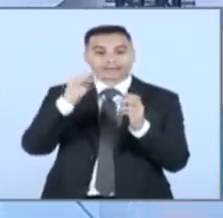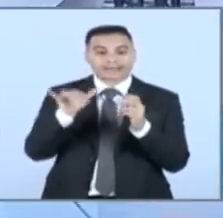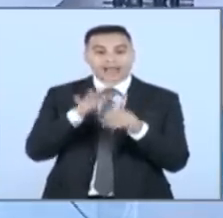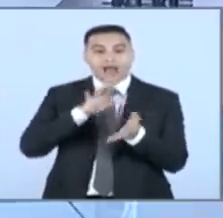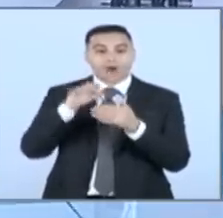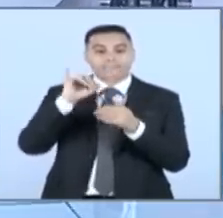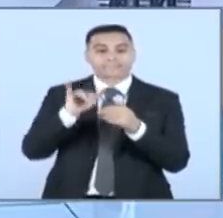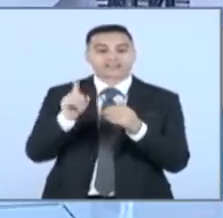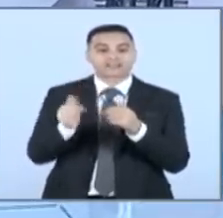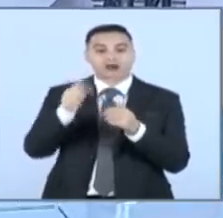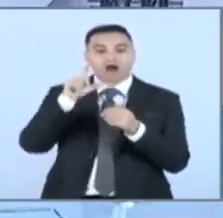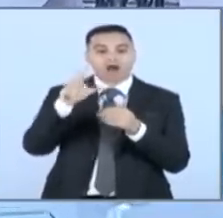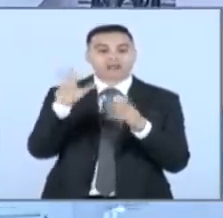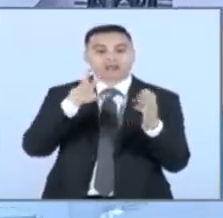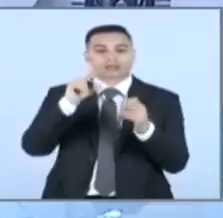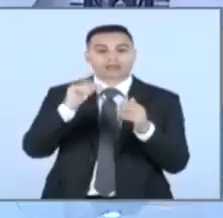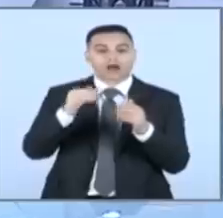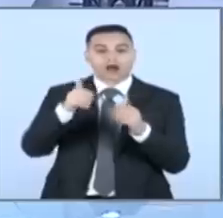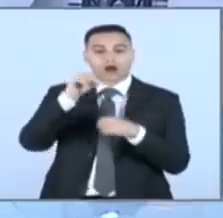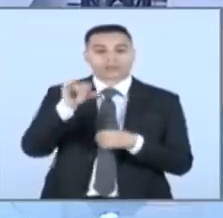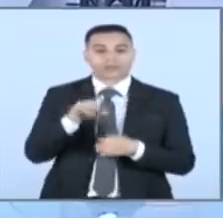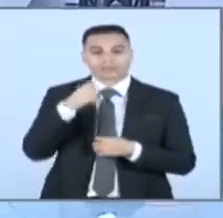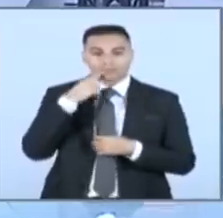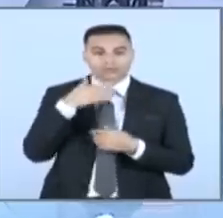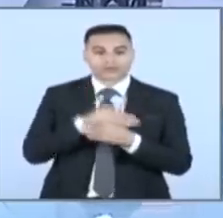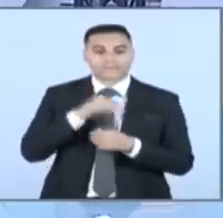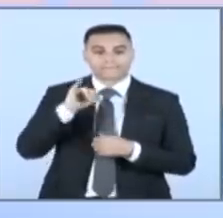الطحاوي. مين بقى يا مهجة؟ ميرال الطحاوي.